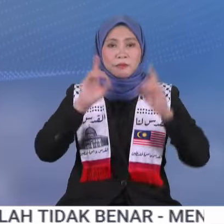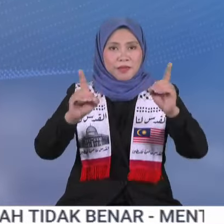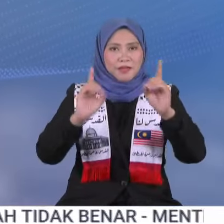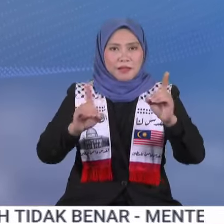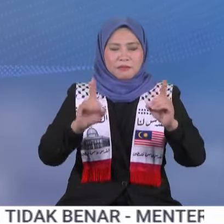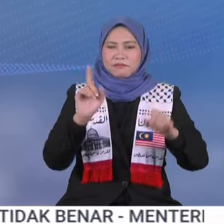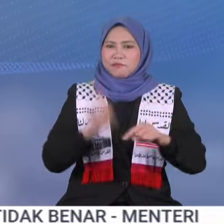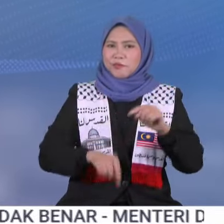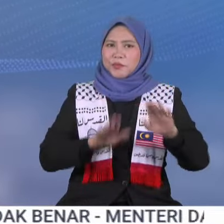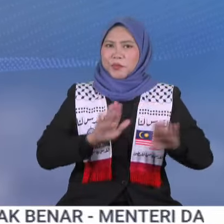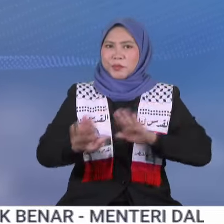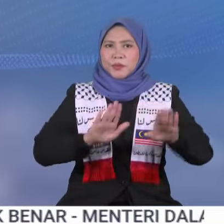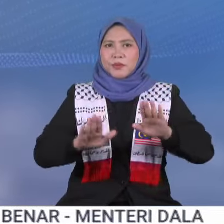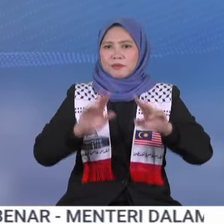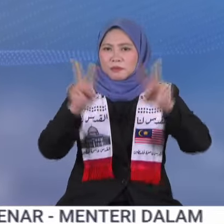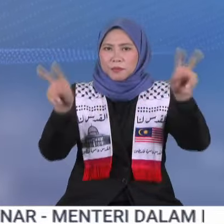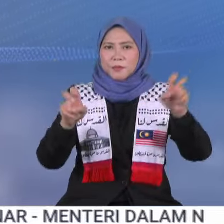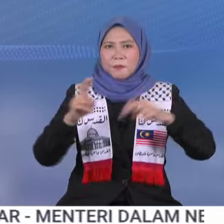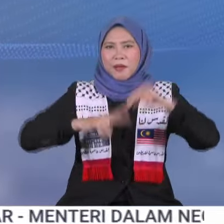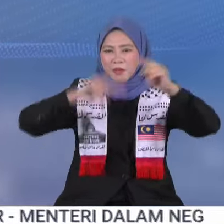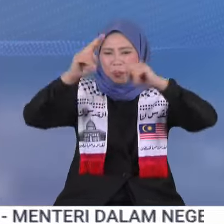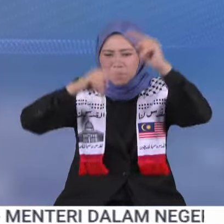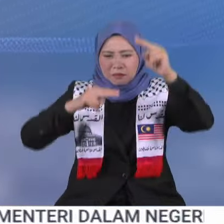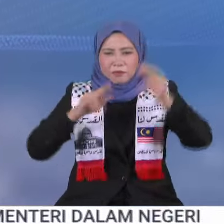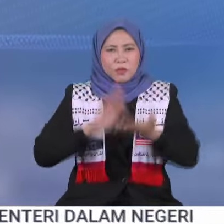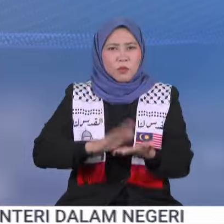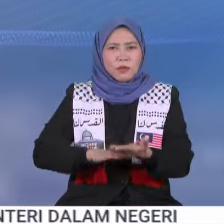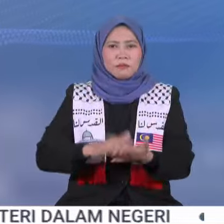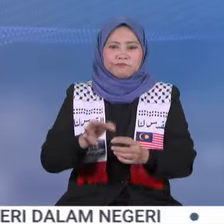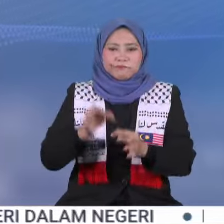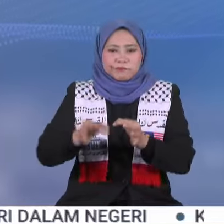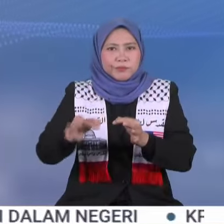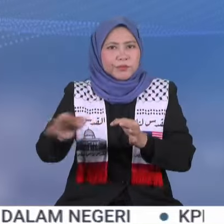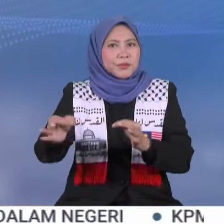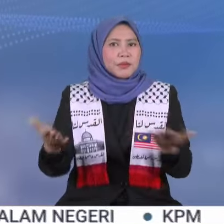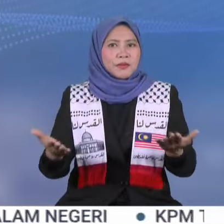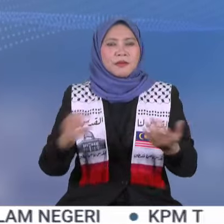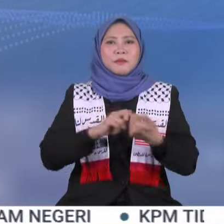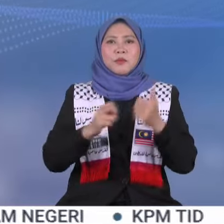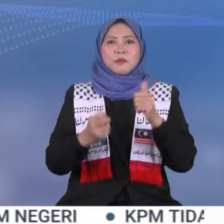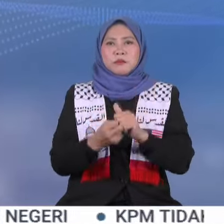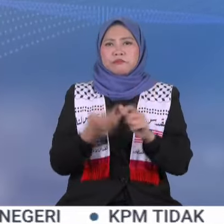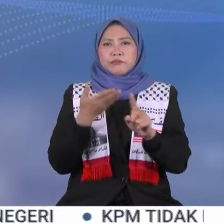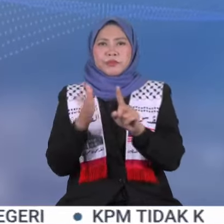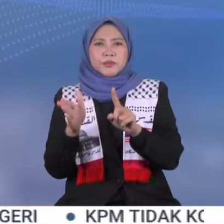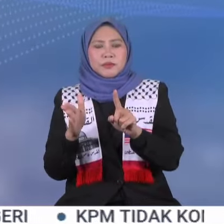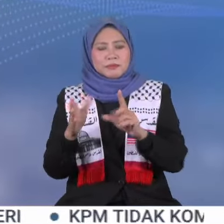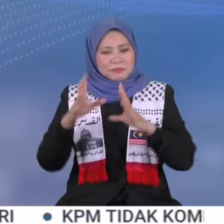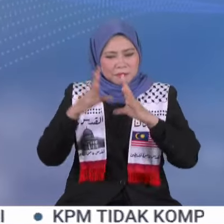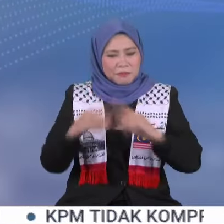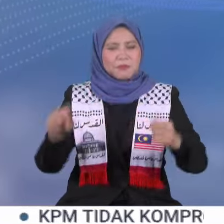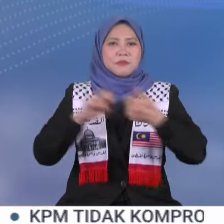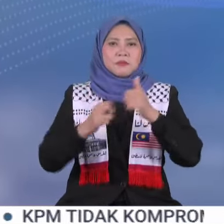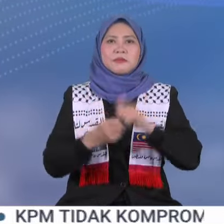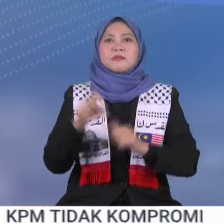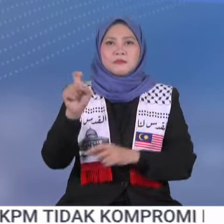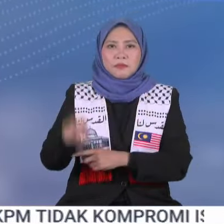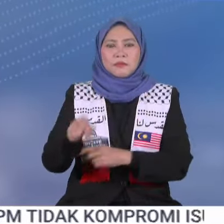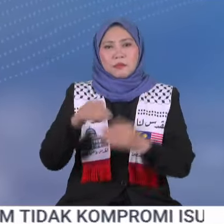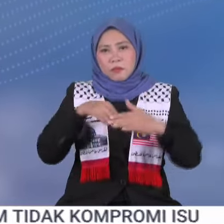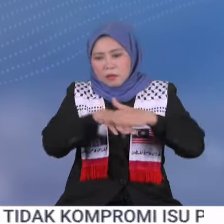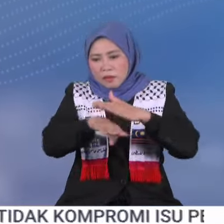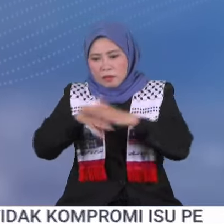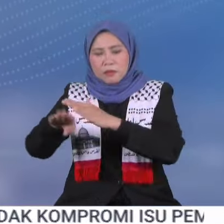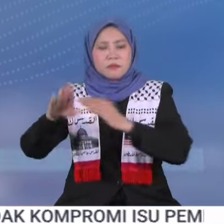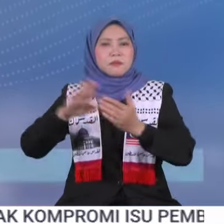berkompromi isu pembangunan sekolah yang tertangguh selain memastikan isu ketirisan ditangani segera sekaligus menjamin akses